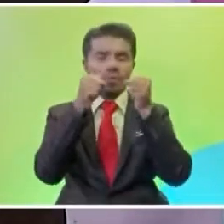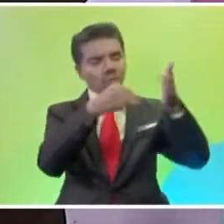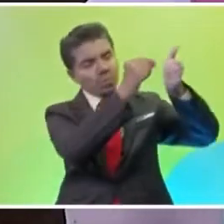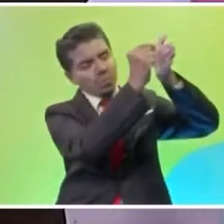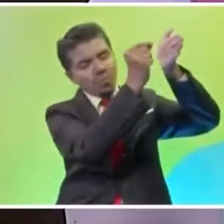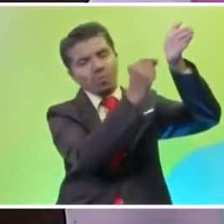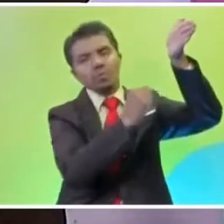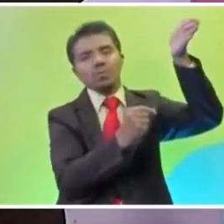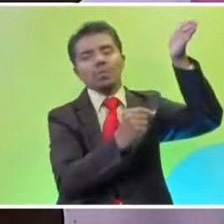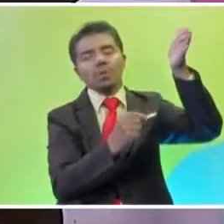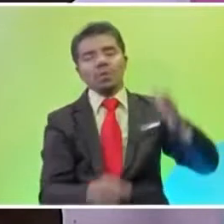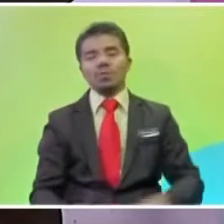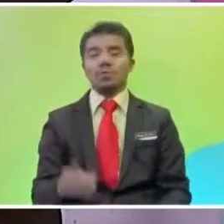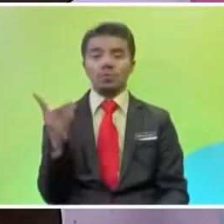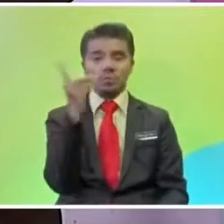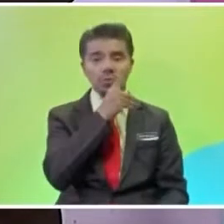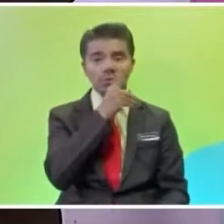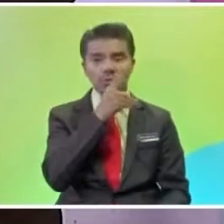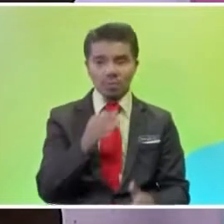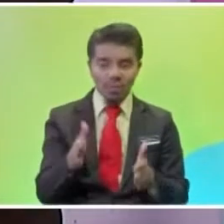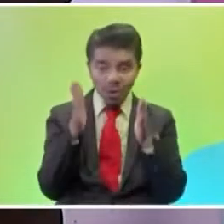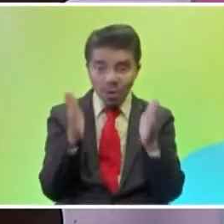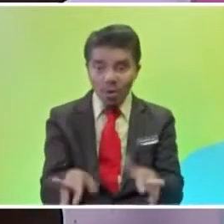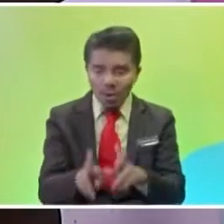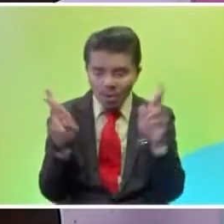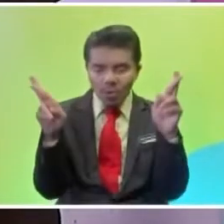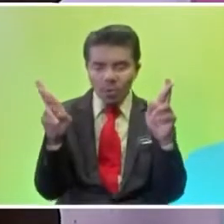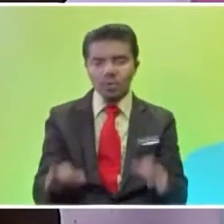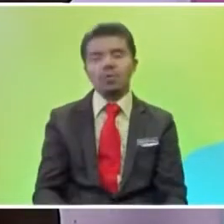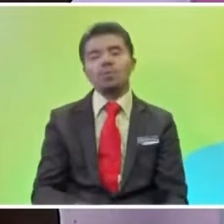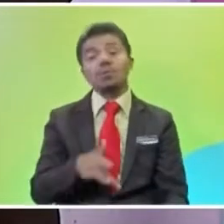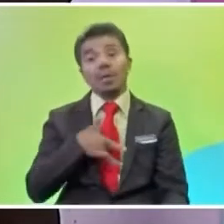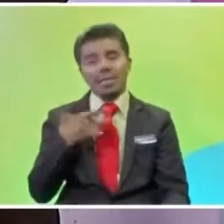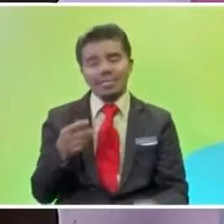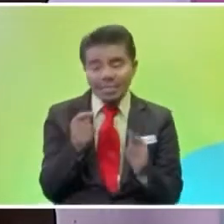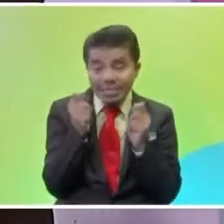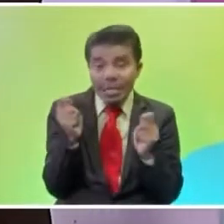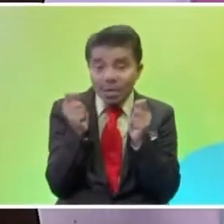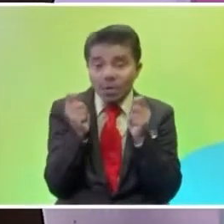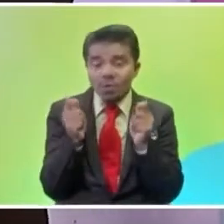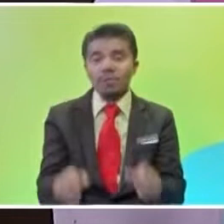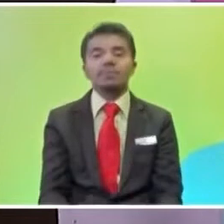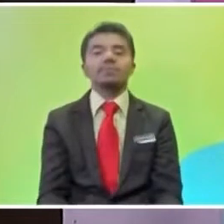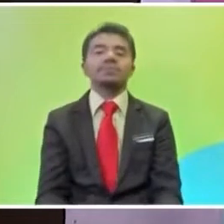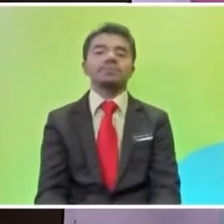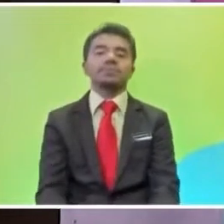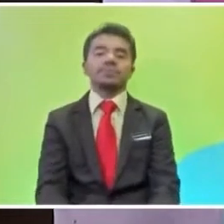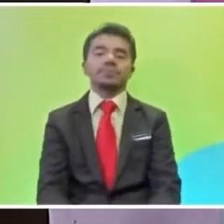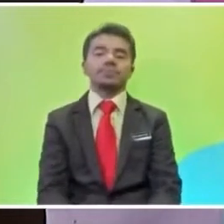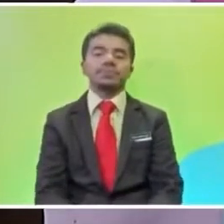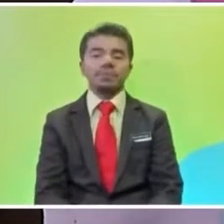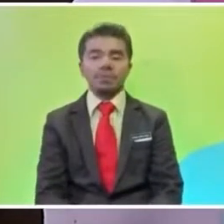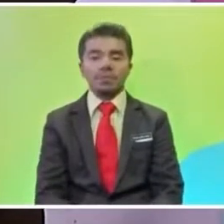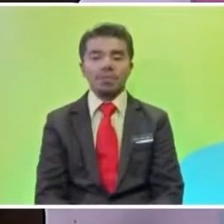berdiri di hadapan khalayak ramai membentangkan dengan bagus dan sebagainya tapi pembentangan ini bukanlah pembedangan yang kita tidak lihat